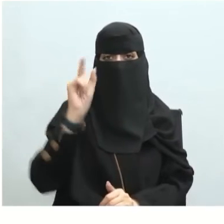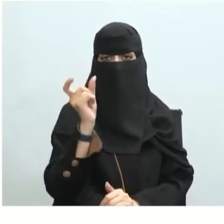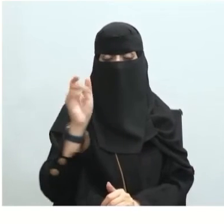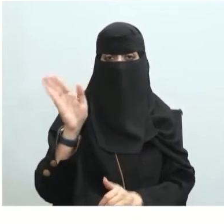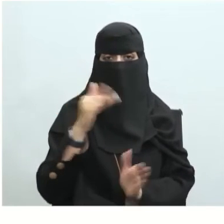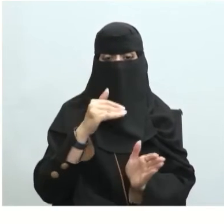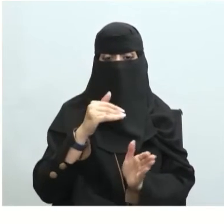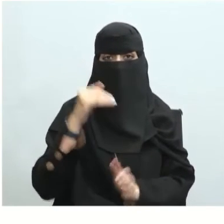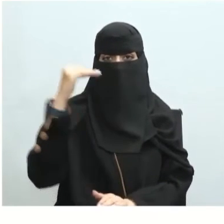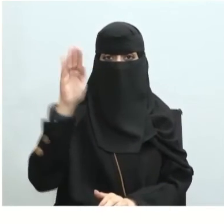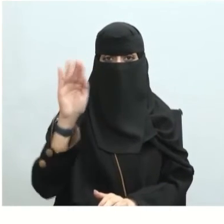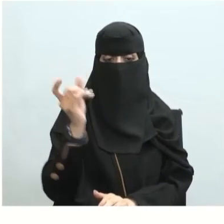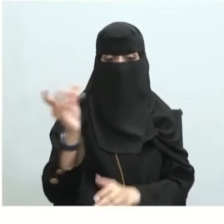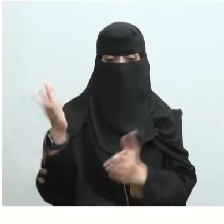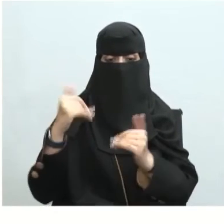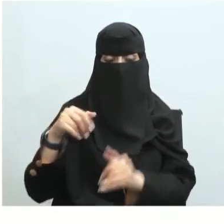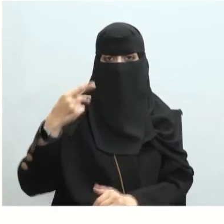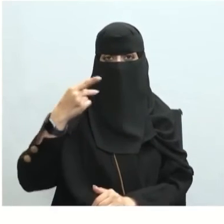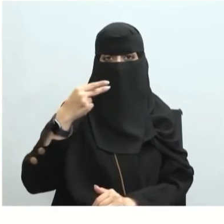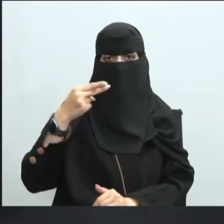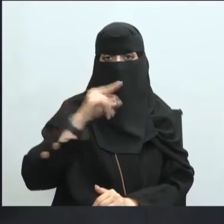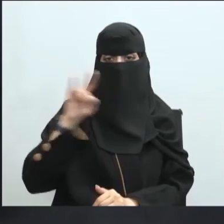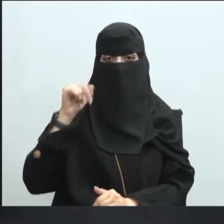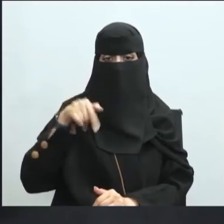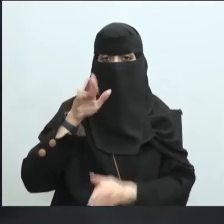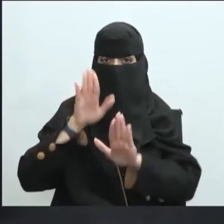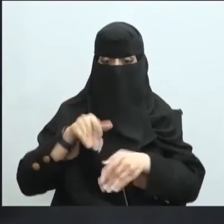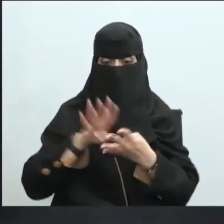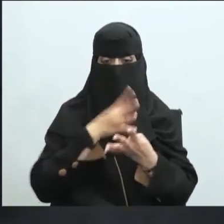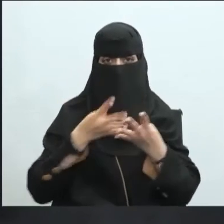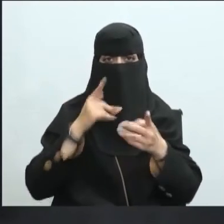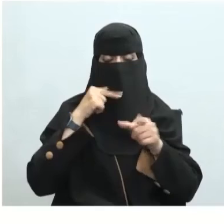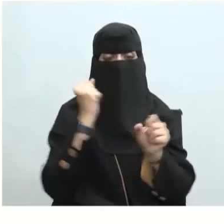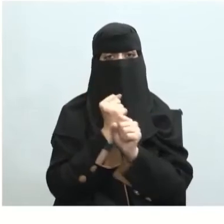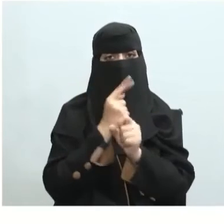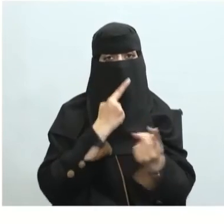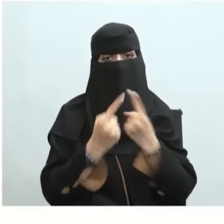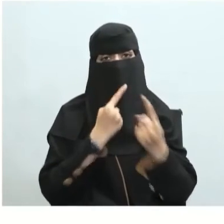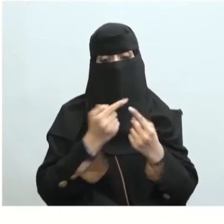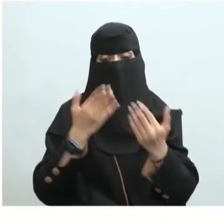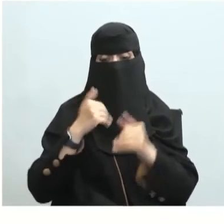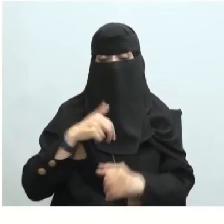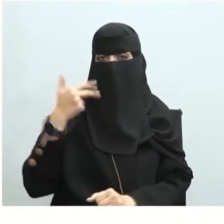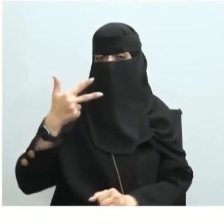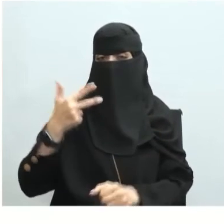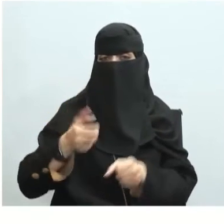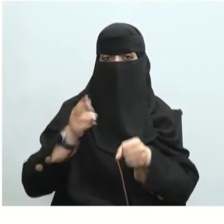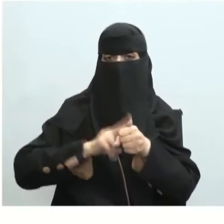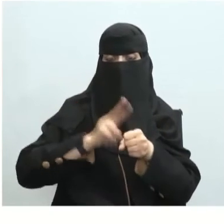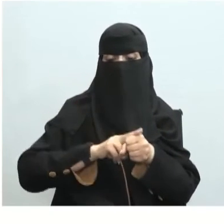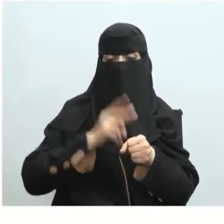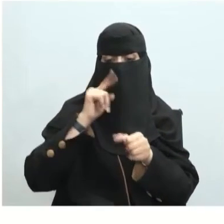حسين الى اخره لمناقشه جدول الاعمال وضع هنا جدول اعمال ما ما المناقشه هنا مثلا غياب متكرر طبعا